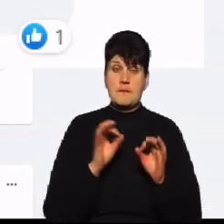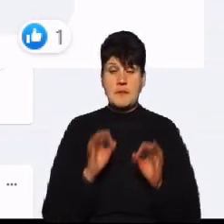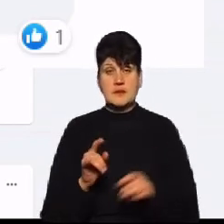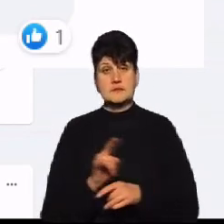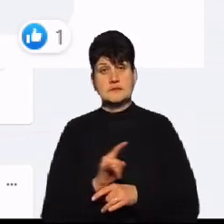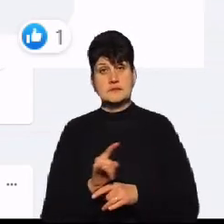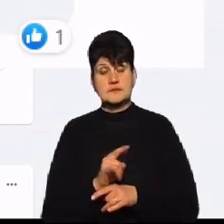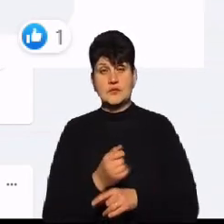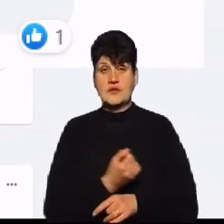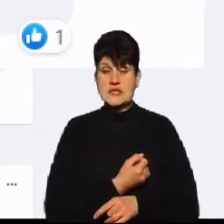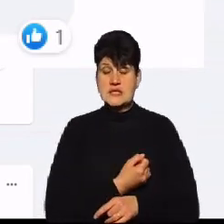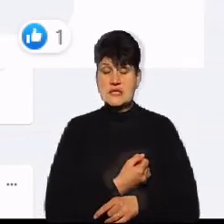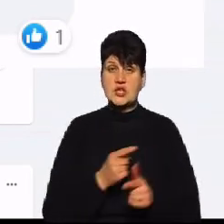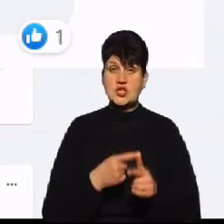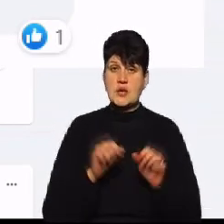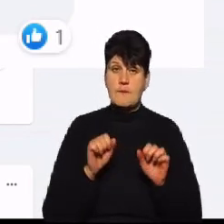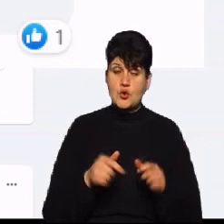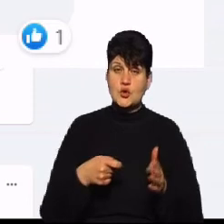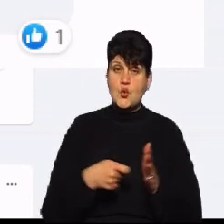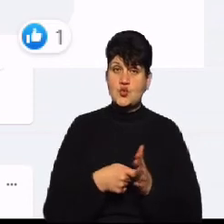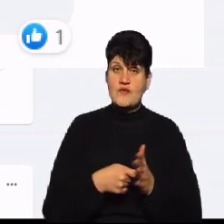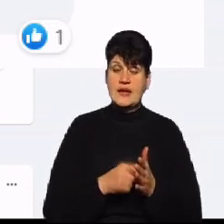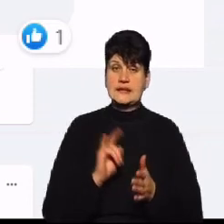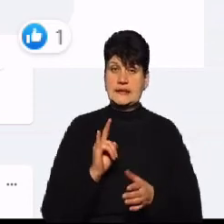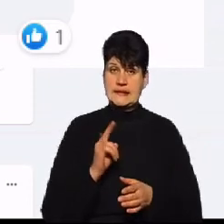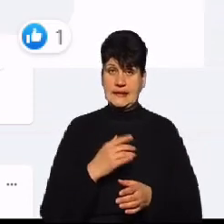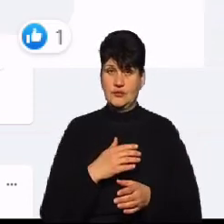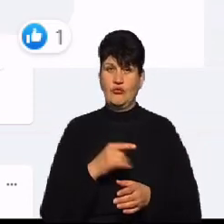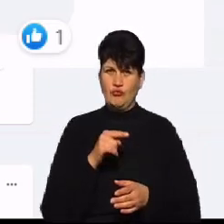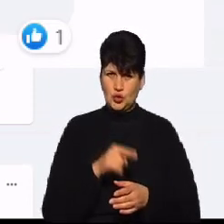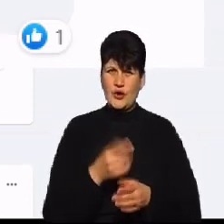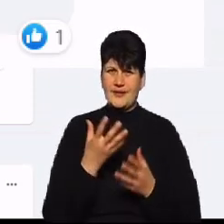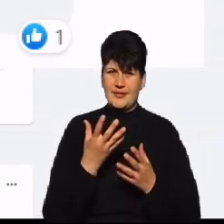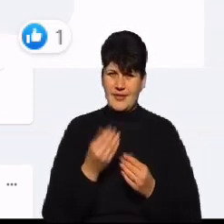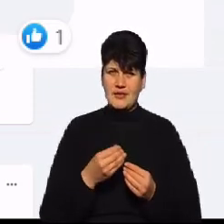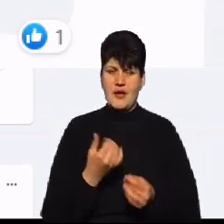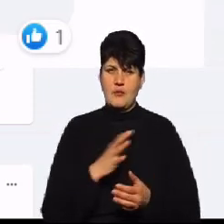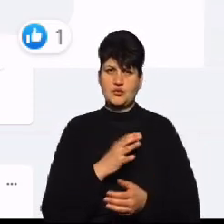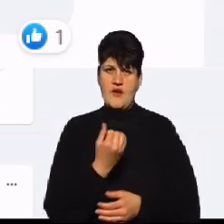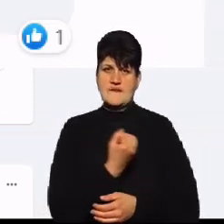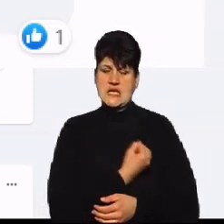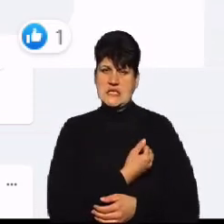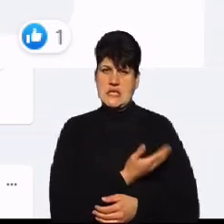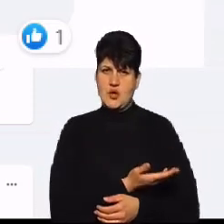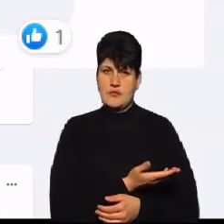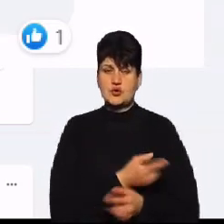чи можна годувати дитину в той самий день, коли вакцинувався. Яка вакцина найбільше підходить для мами, яка